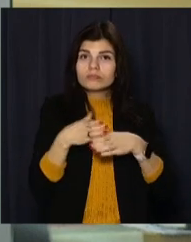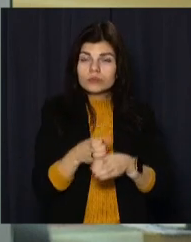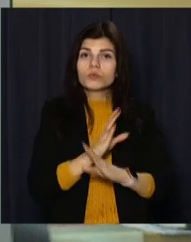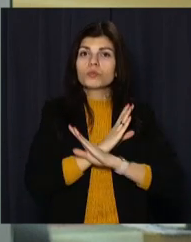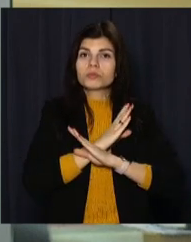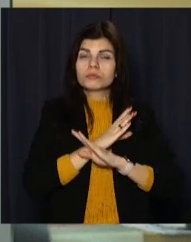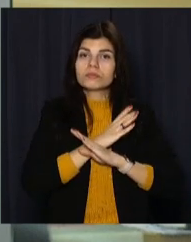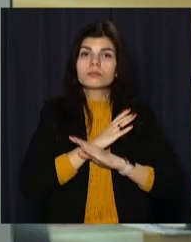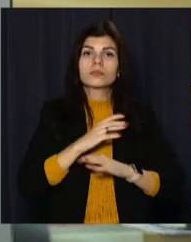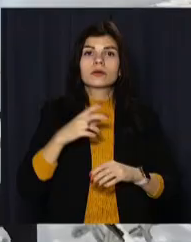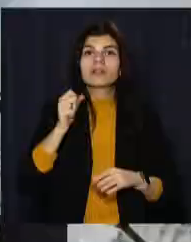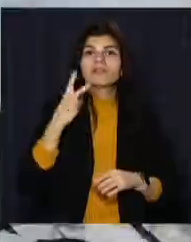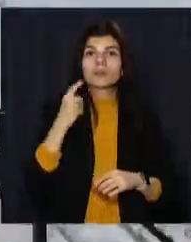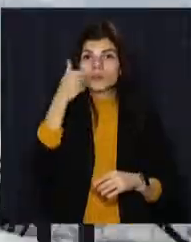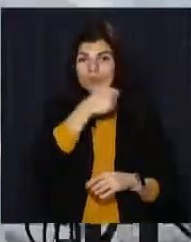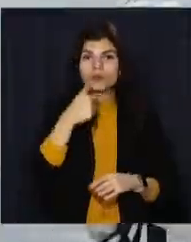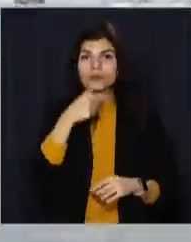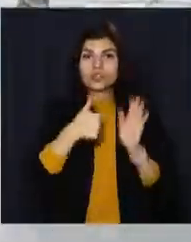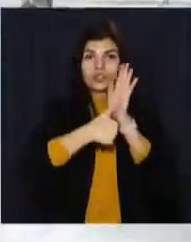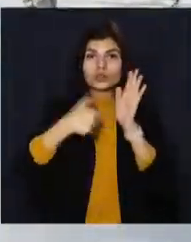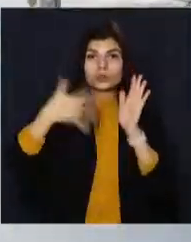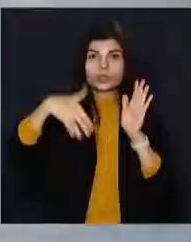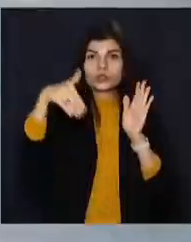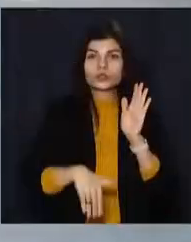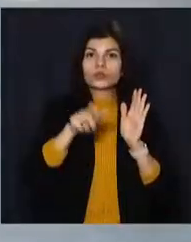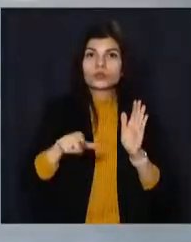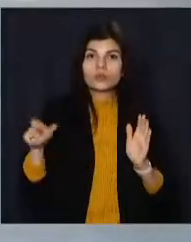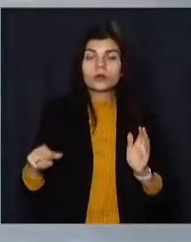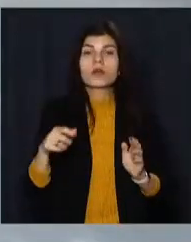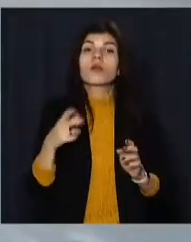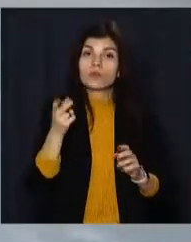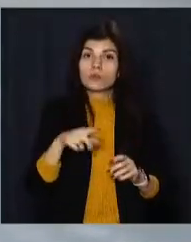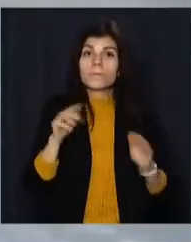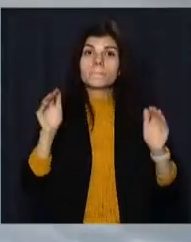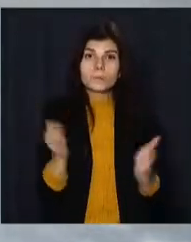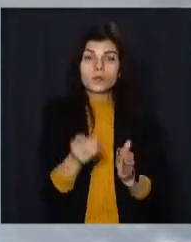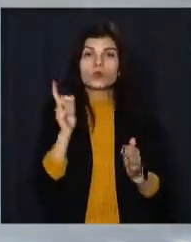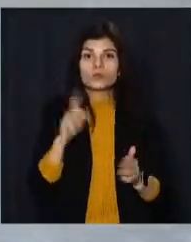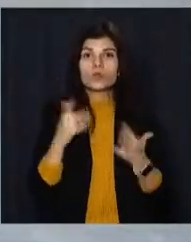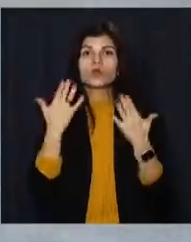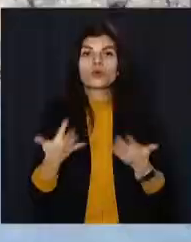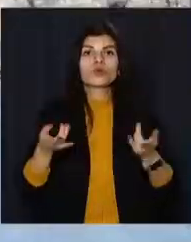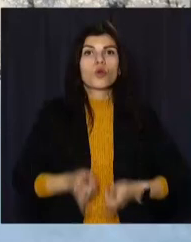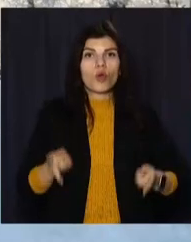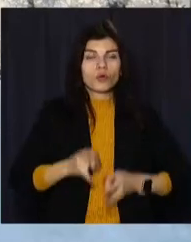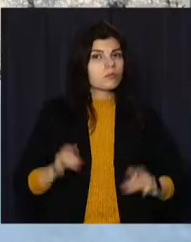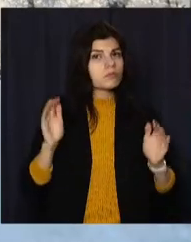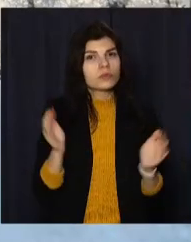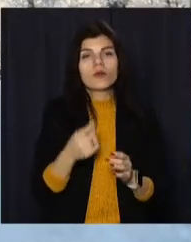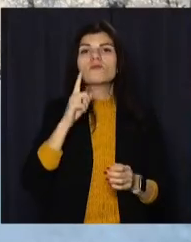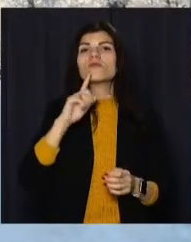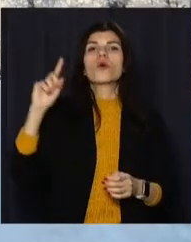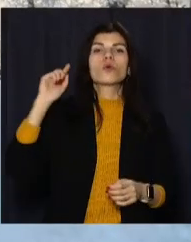Померло за 2021 рік 650 тисяч людей. Водночас зменшилась і кількість народжених.